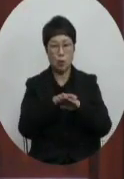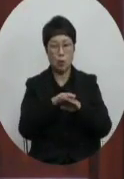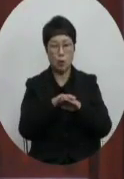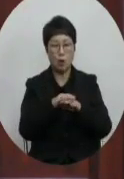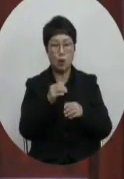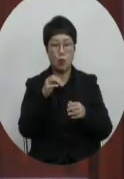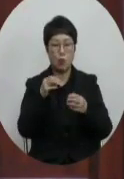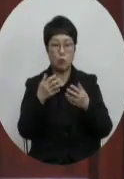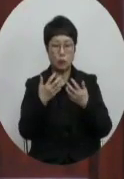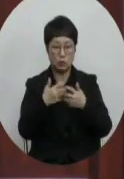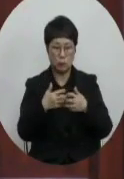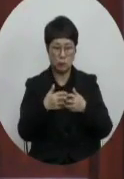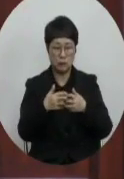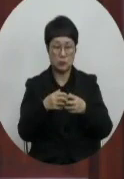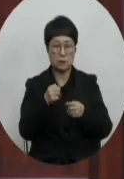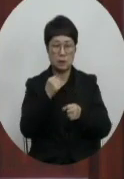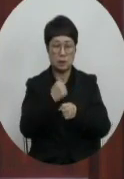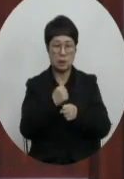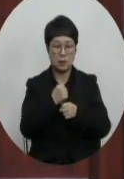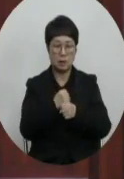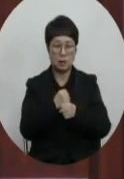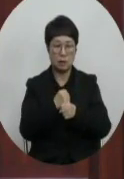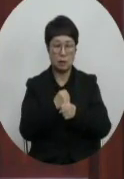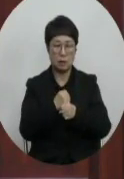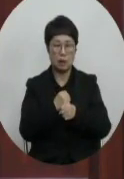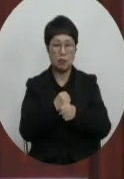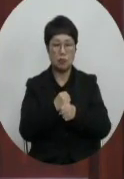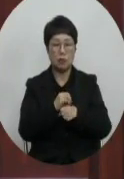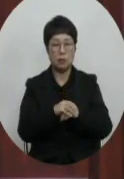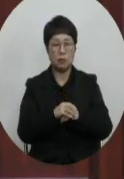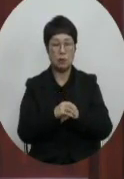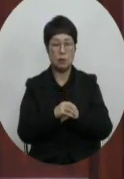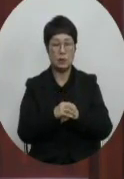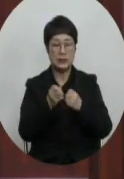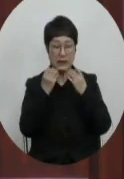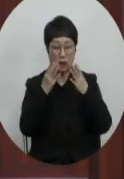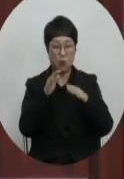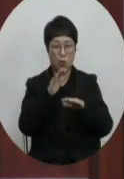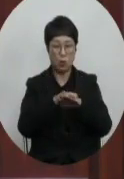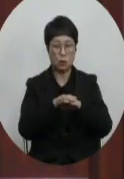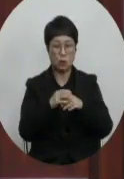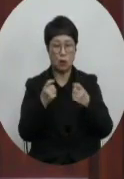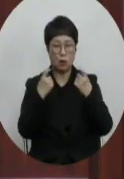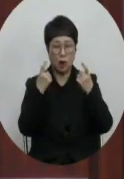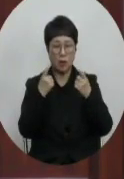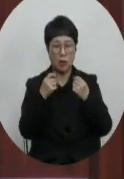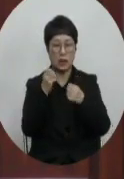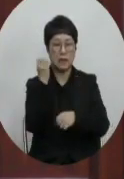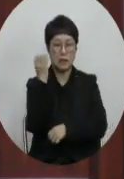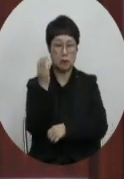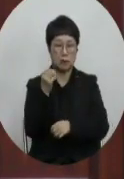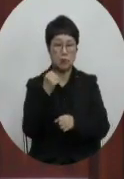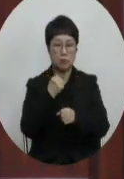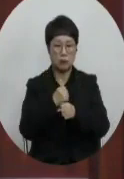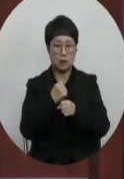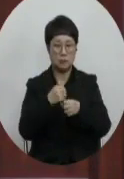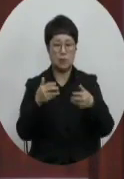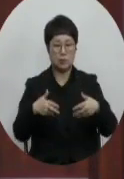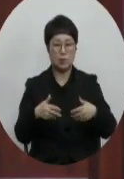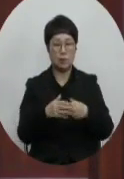개선하고 농산품 가공 산업을 육성하고 새로운 농촌 관광형 인프라를 구축하는 것이